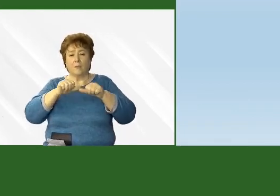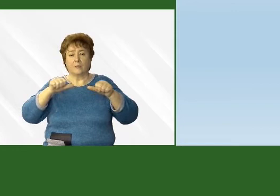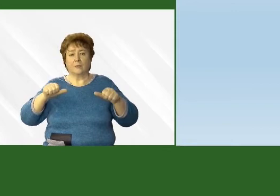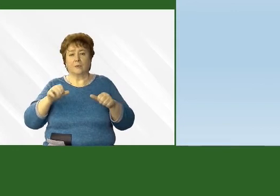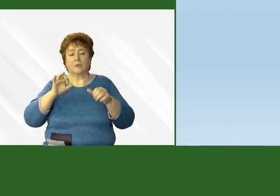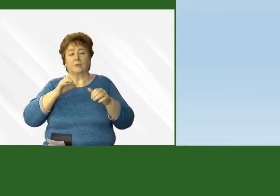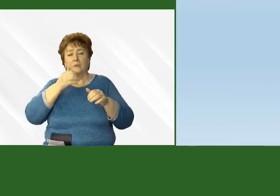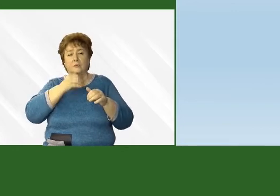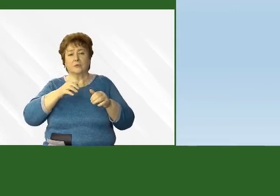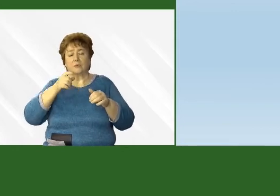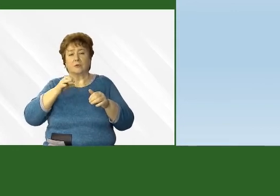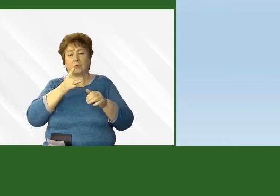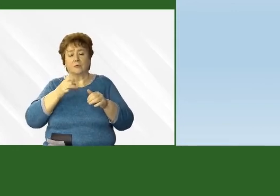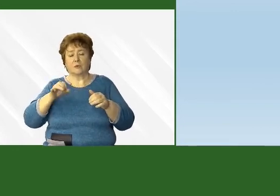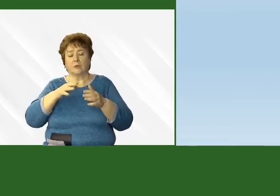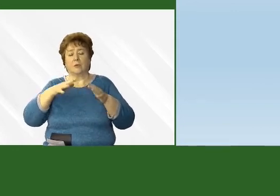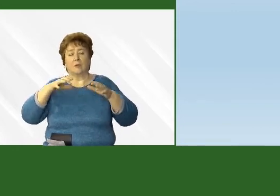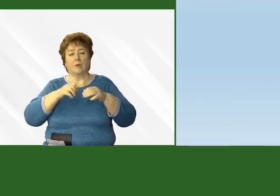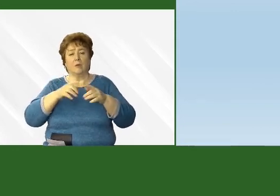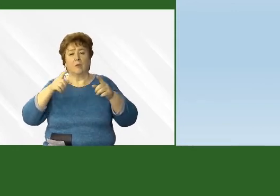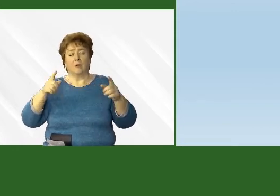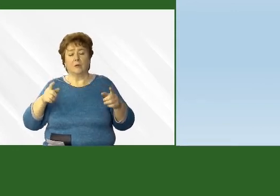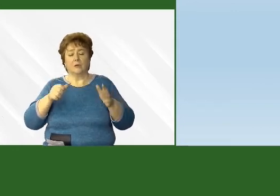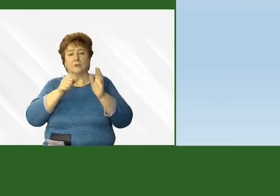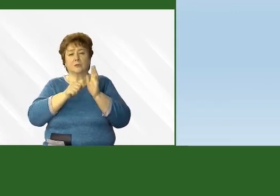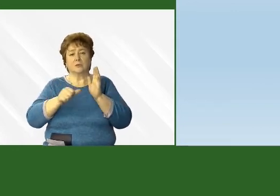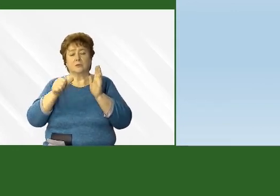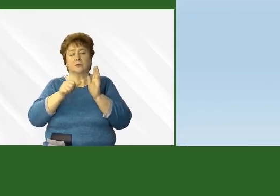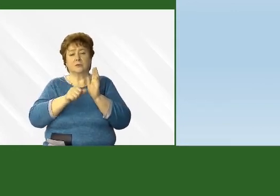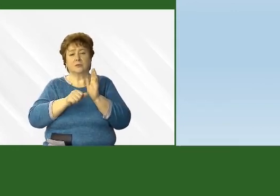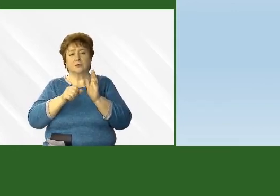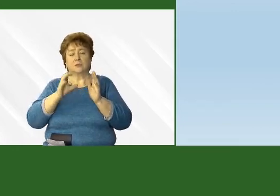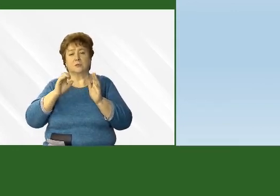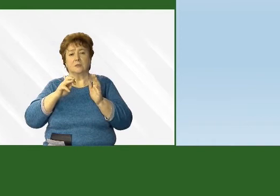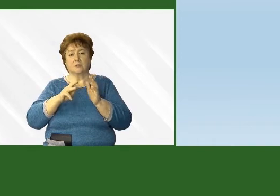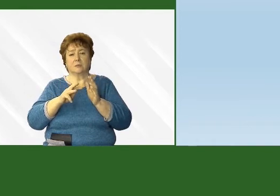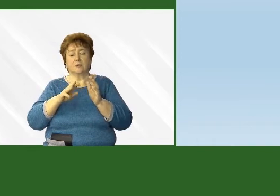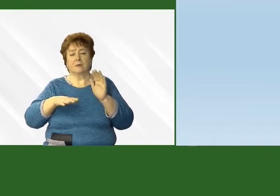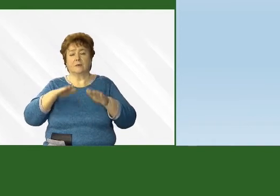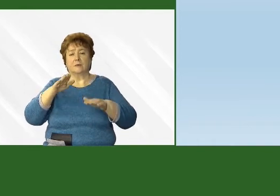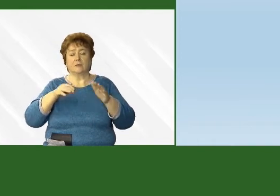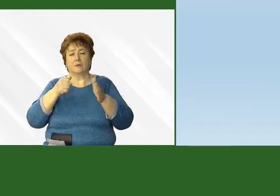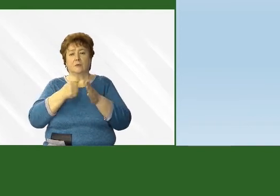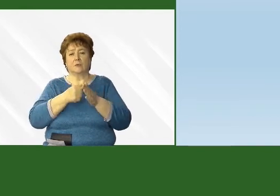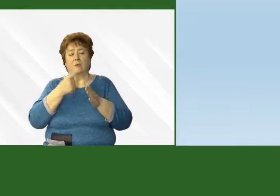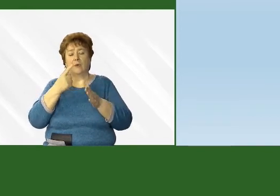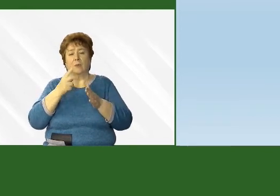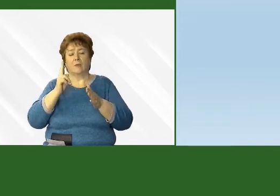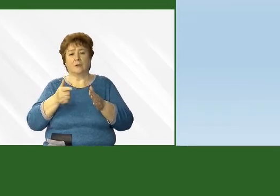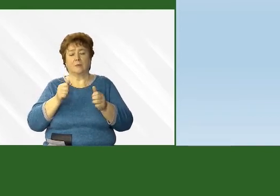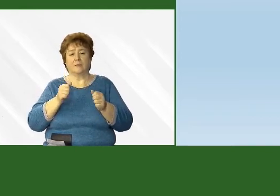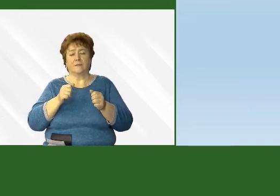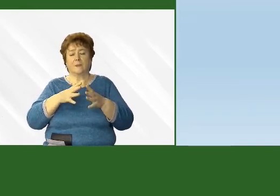Южной Георгии достигает общей длины 66 сантиметров и массы до 1